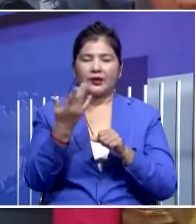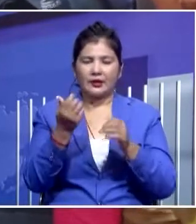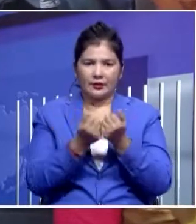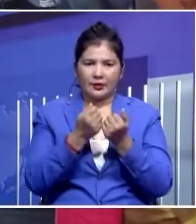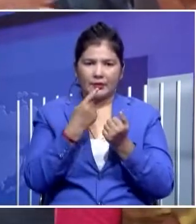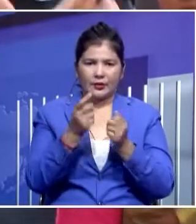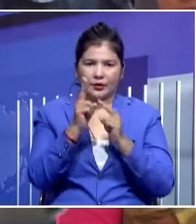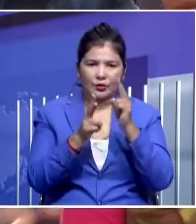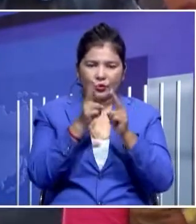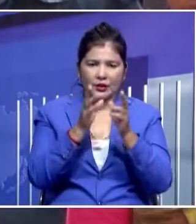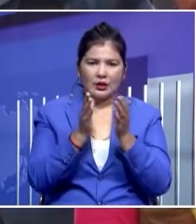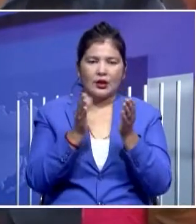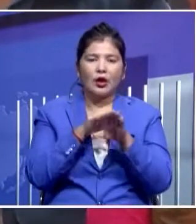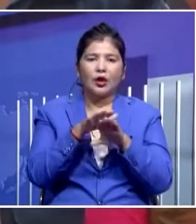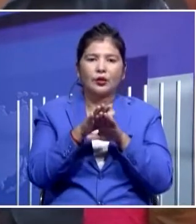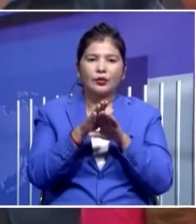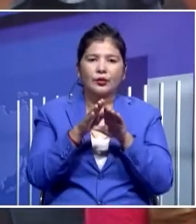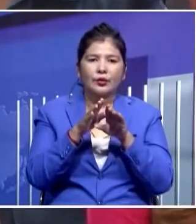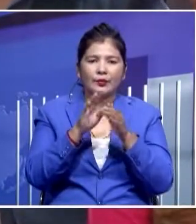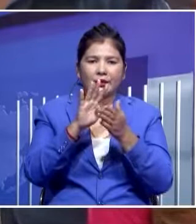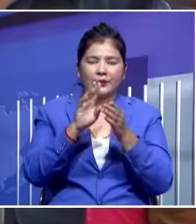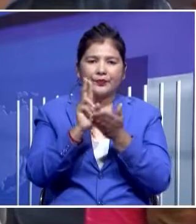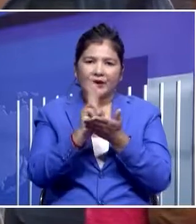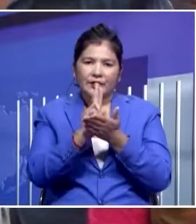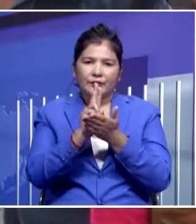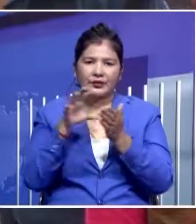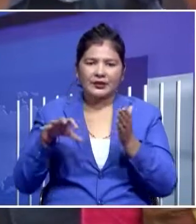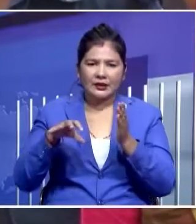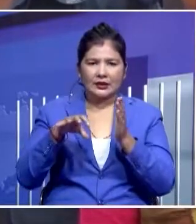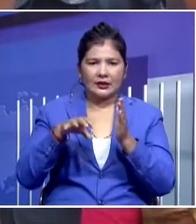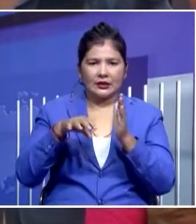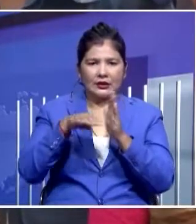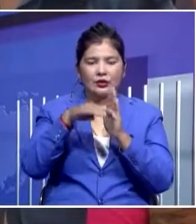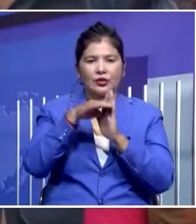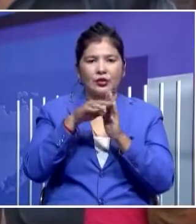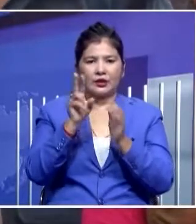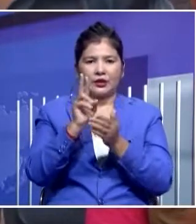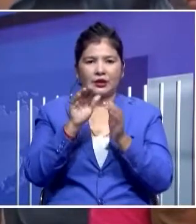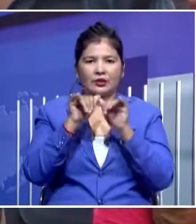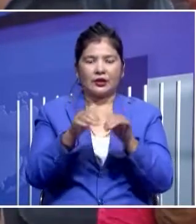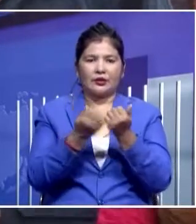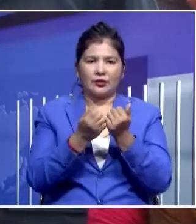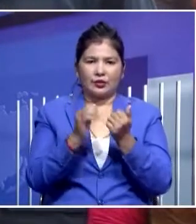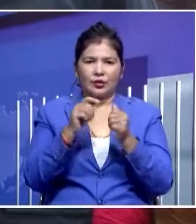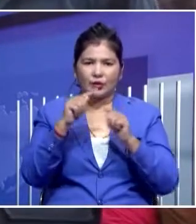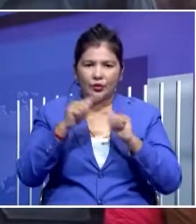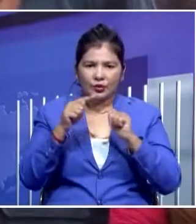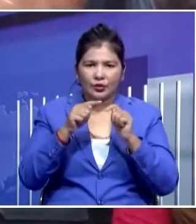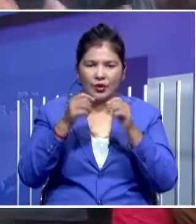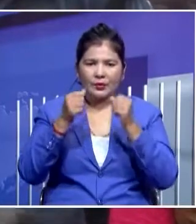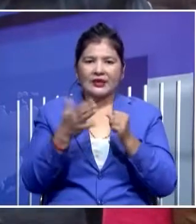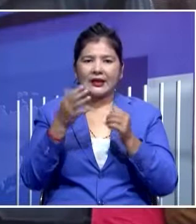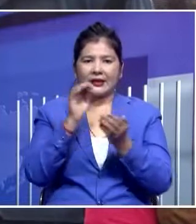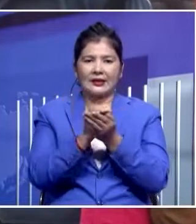भन्ने कुराहरू पनि एउटा तपाईँहरूले एउटा विवरण यहाँको स्थानीय तहले तयार गरोस् र त्यसको लागि पनि हामीले त्यो कुन बस्तीलाई कहाँ राख्ने भन्ने कुराहरू छलफल